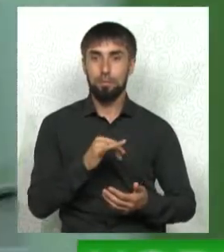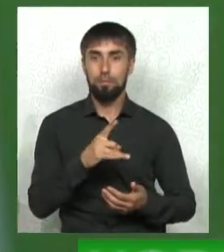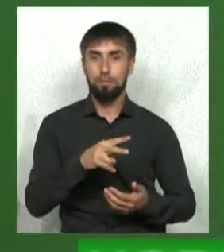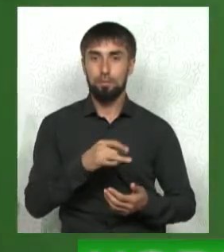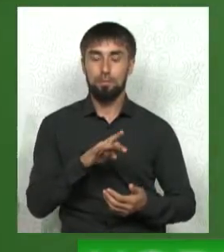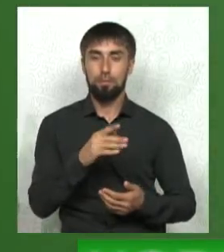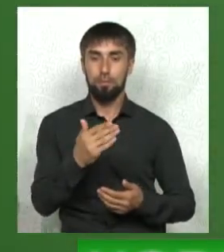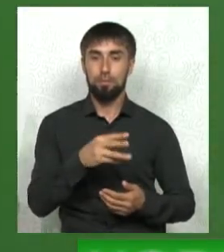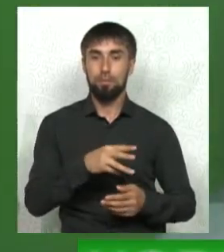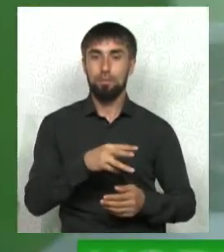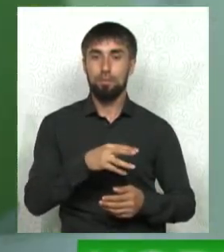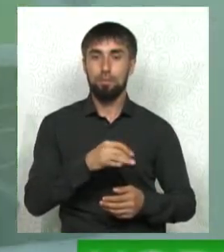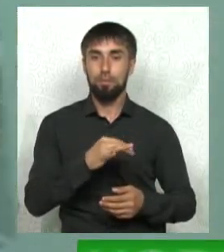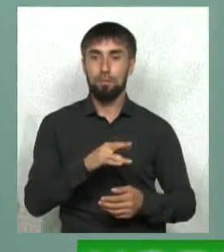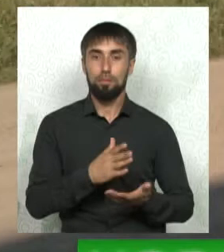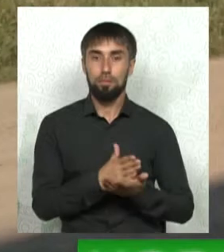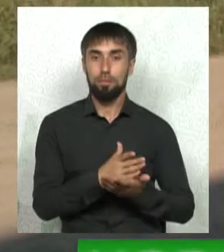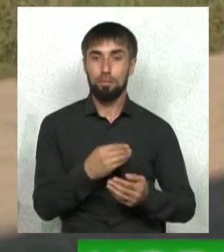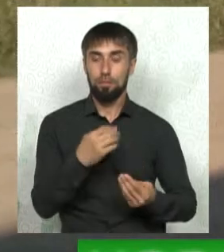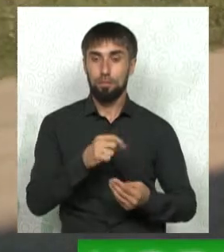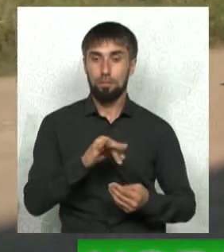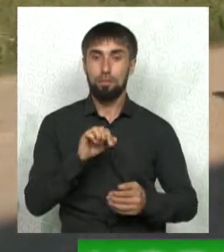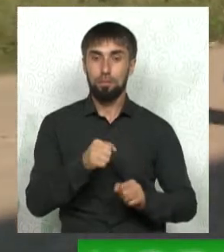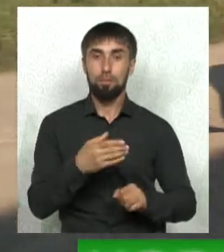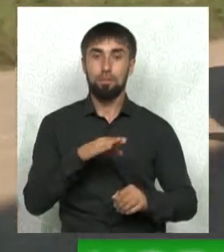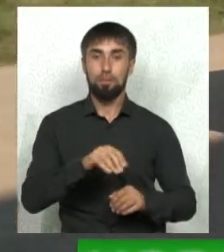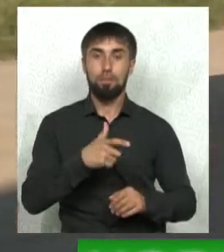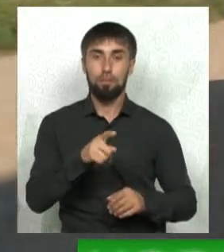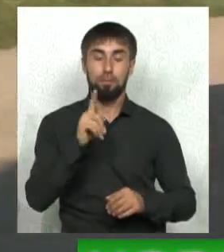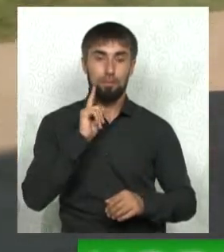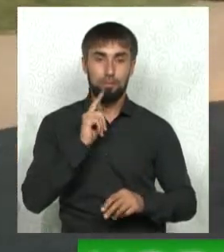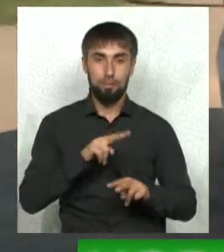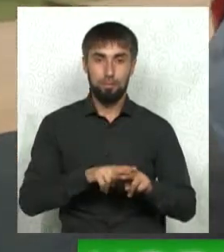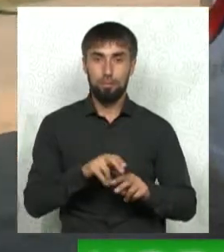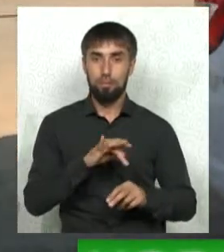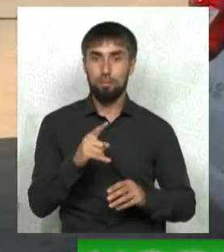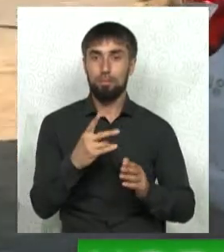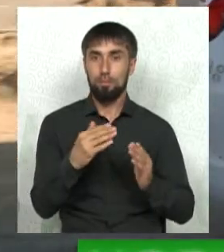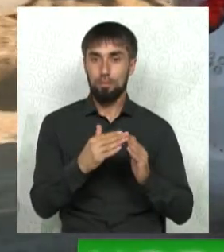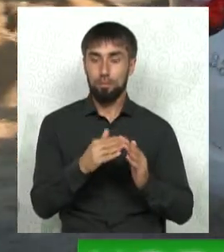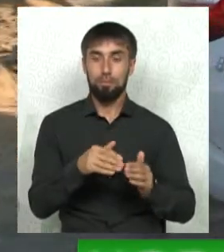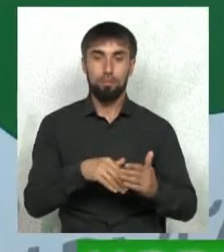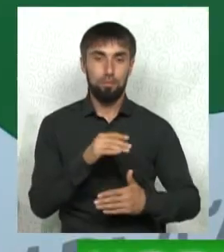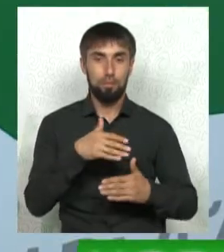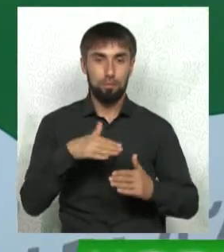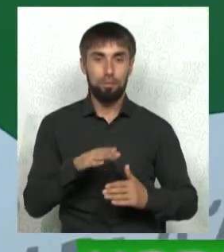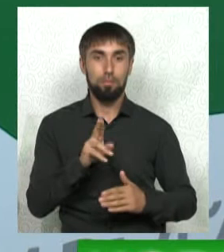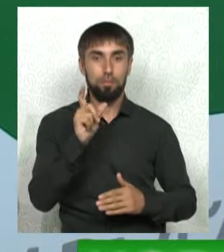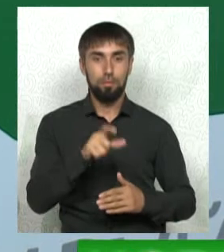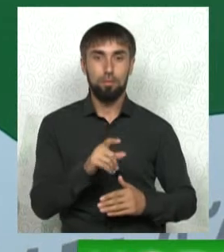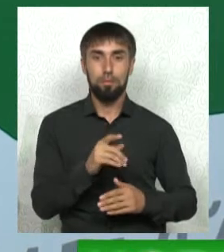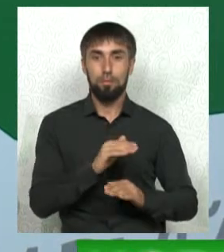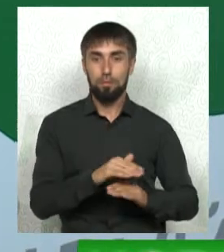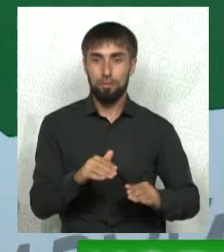лаборатории – это ее мобильная служба. Сдать анализы можно там, где удобно клиенту. Анализы на дому – лучшее решение для тех, у кого